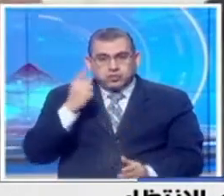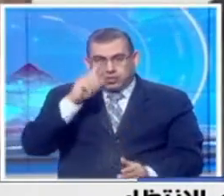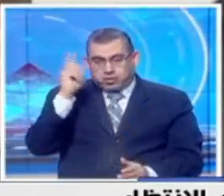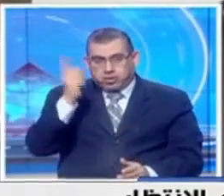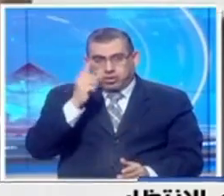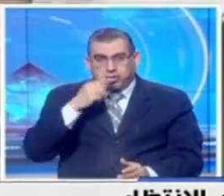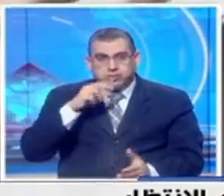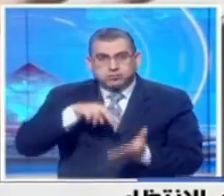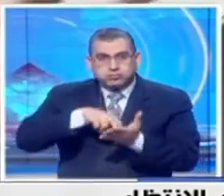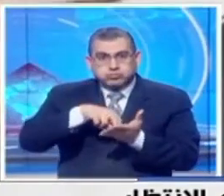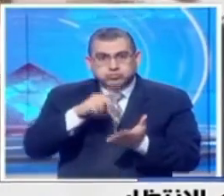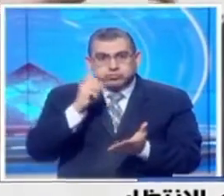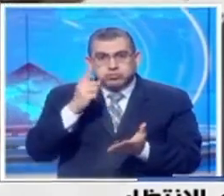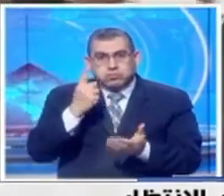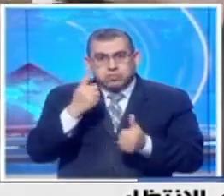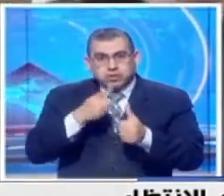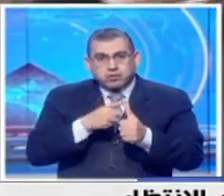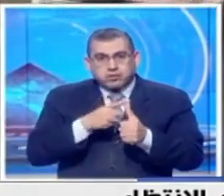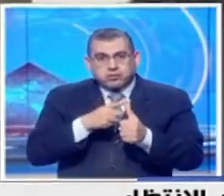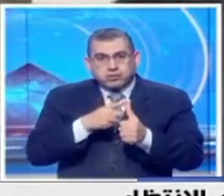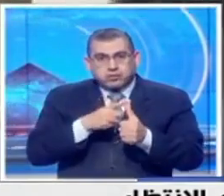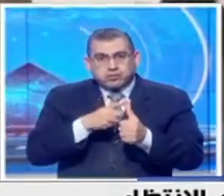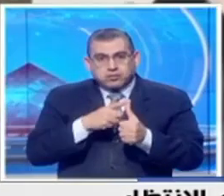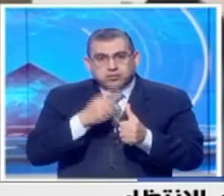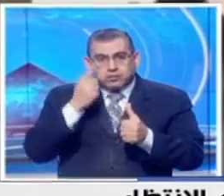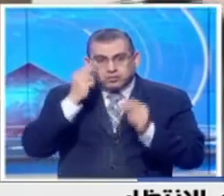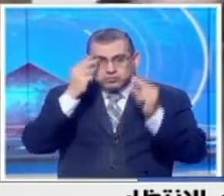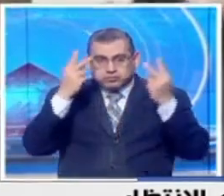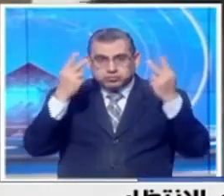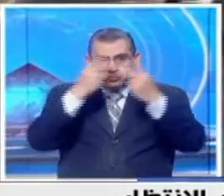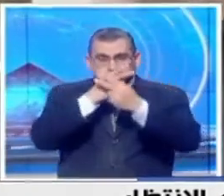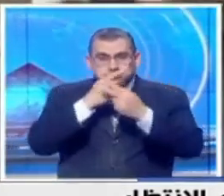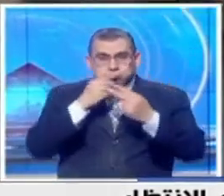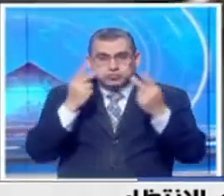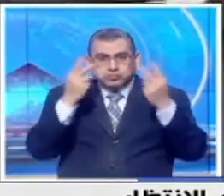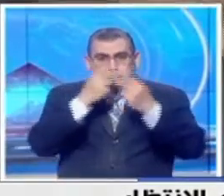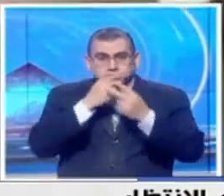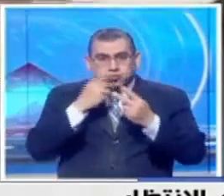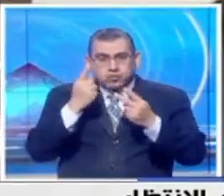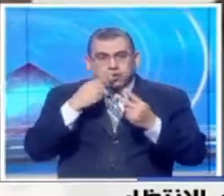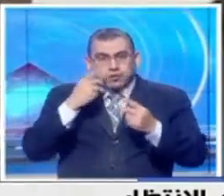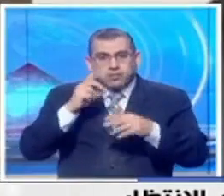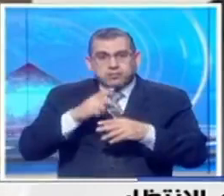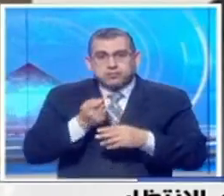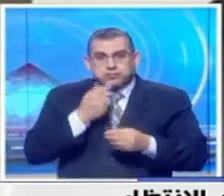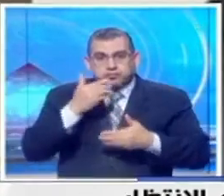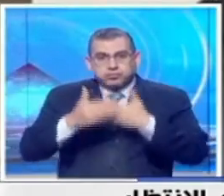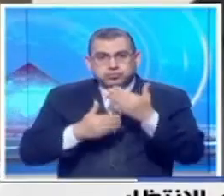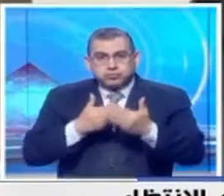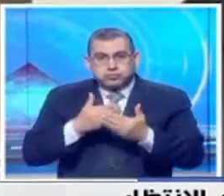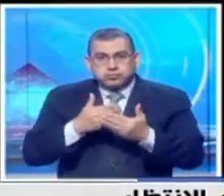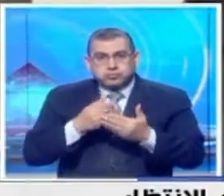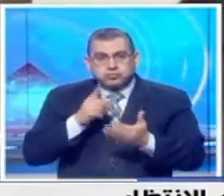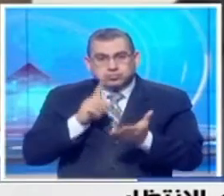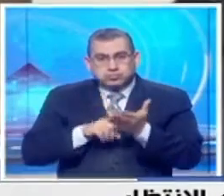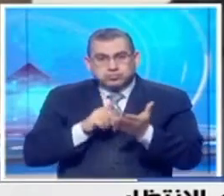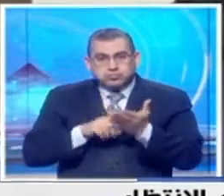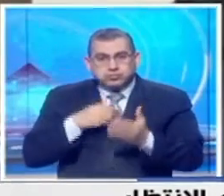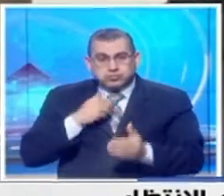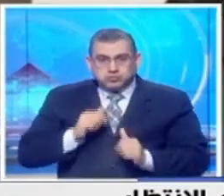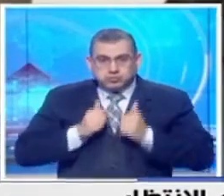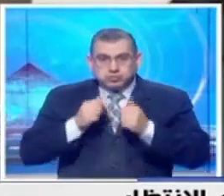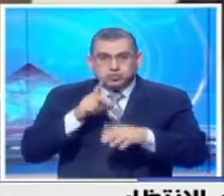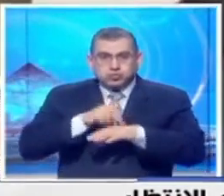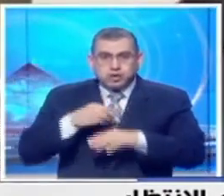مثلا، مره جالي زي حول في عينيا كده ورجع تاني مع العلاج يعني بترجع تاني. بصراحه انا من ساعه بدات على